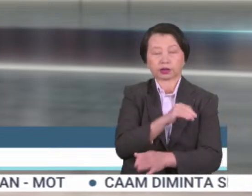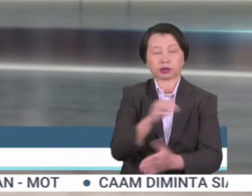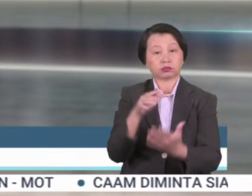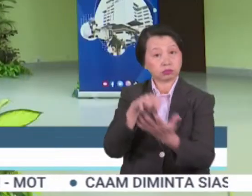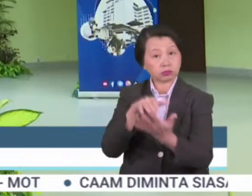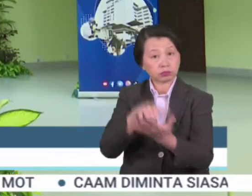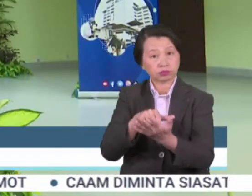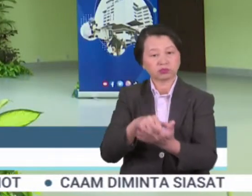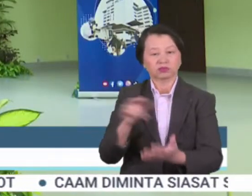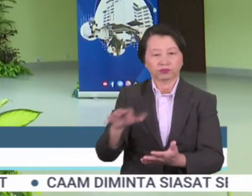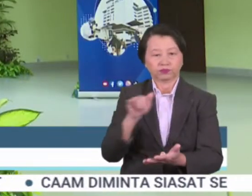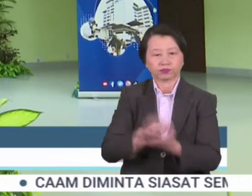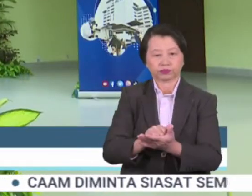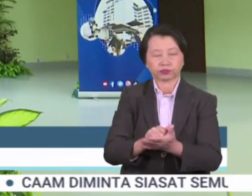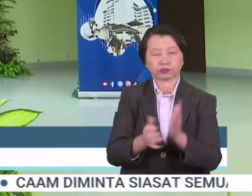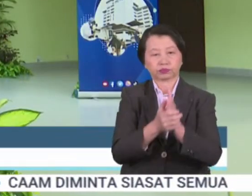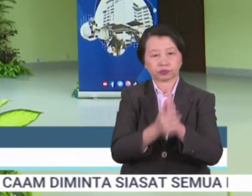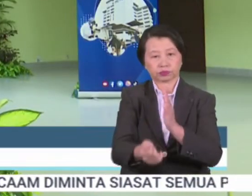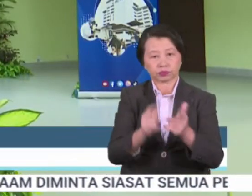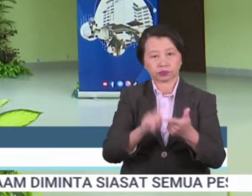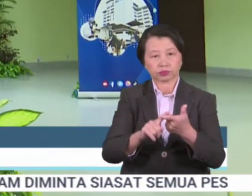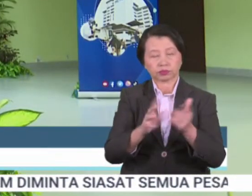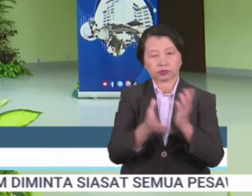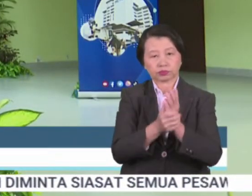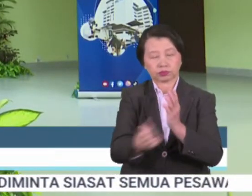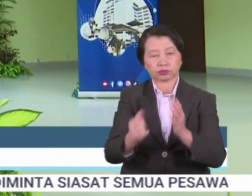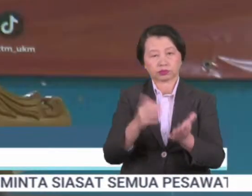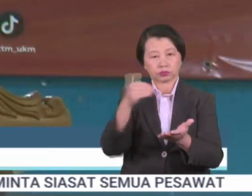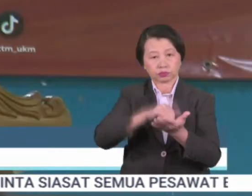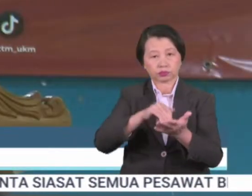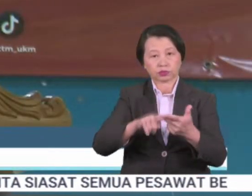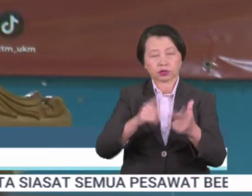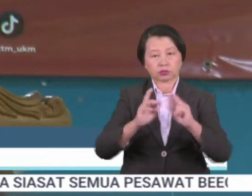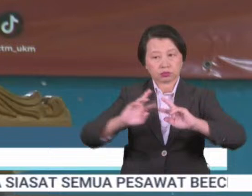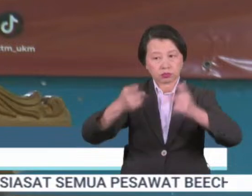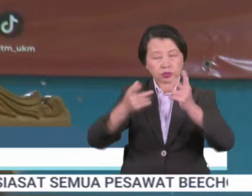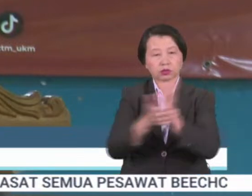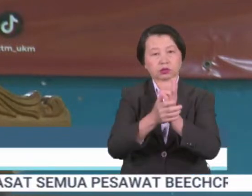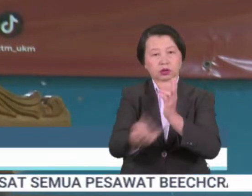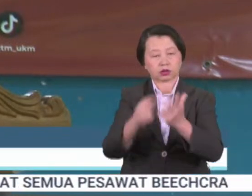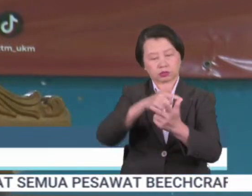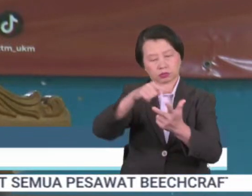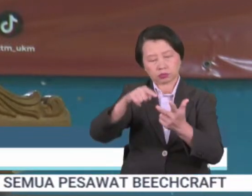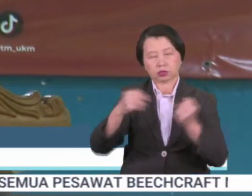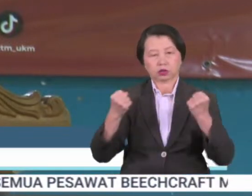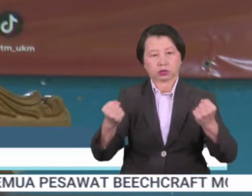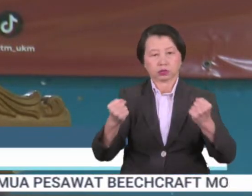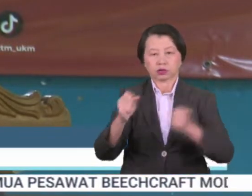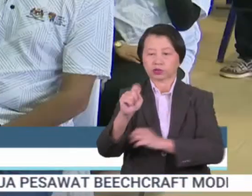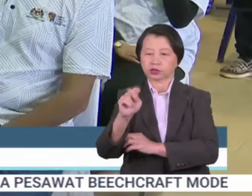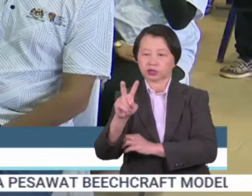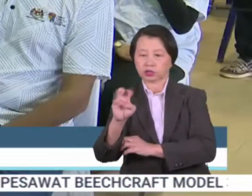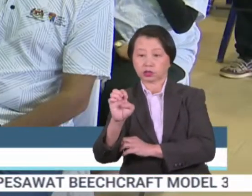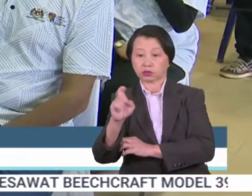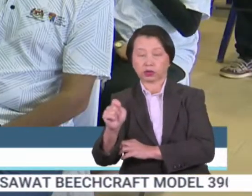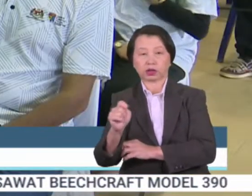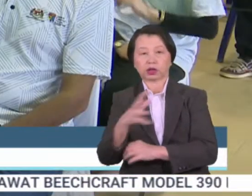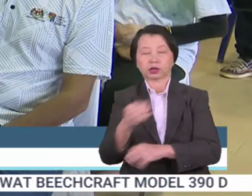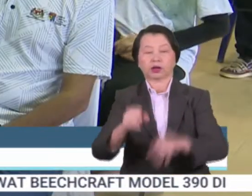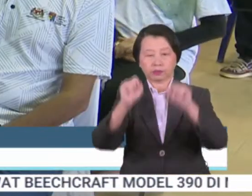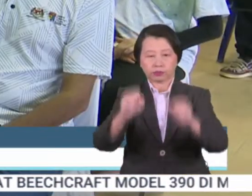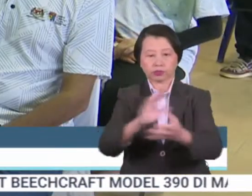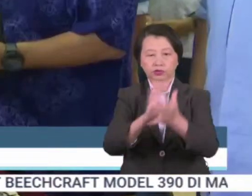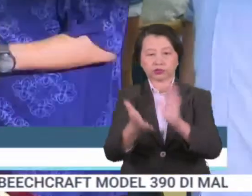tumpuan diberikan dalam aspek kemahiran kemahiran semula dan peningkatan kemahiran bagi memperkukuh tvet sekaligus berupaya